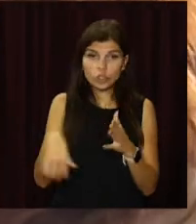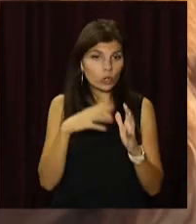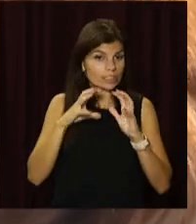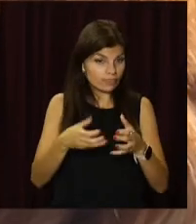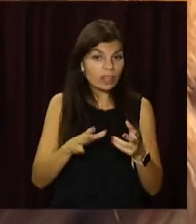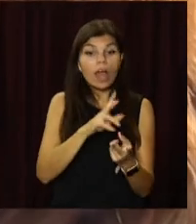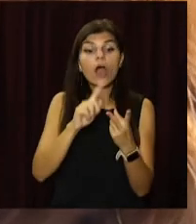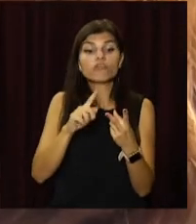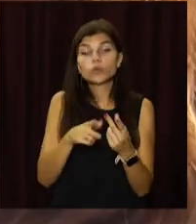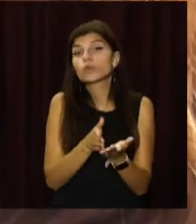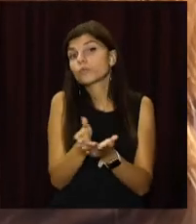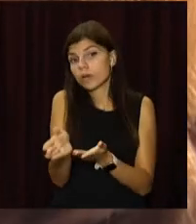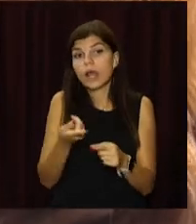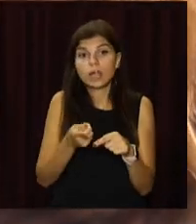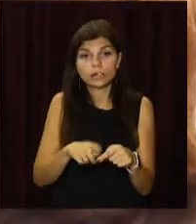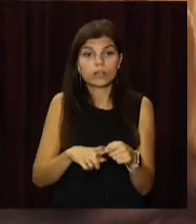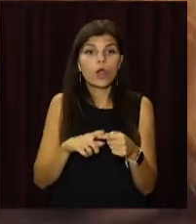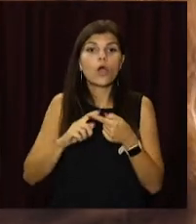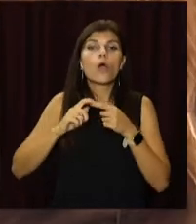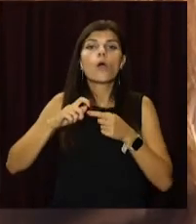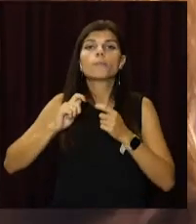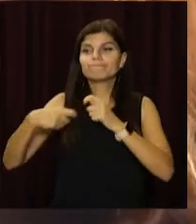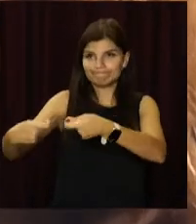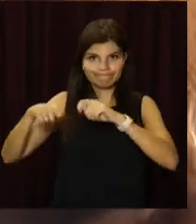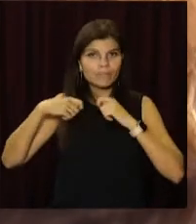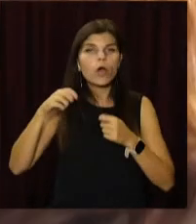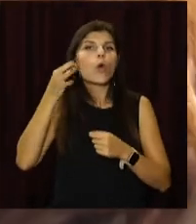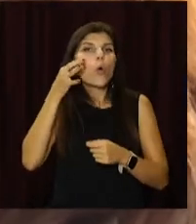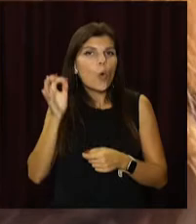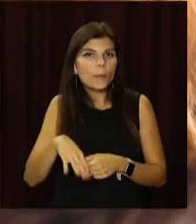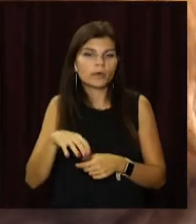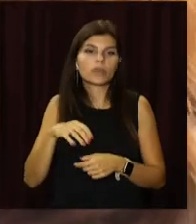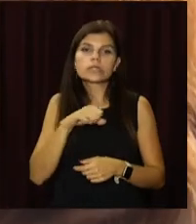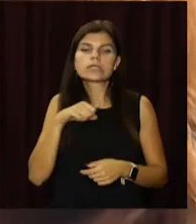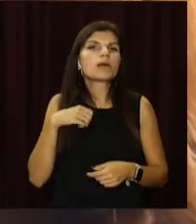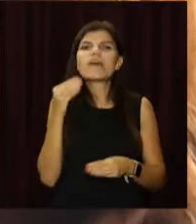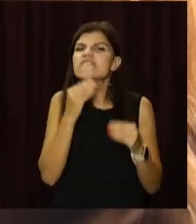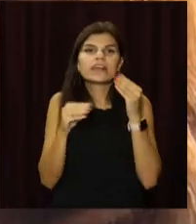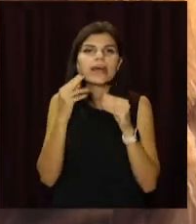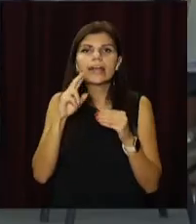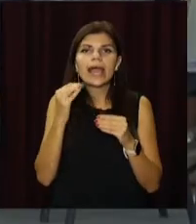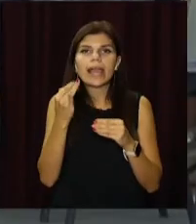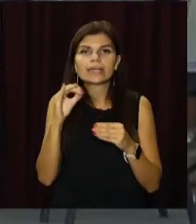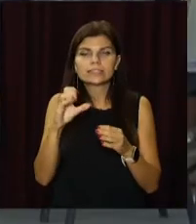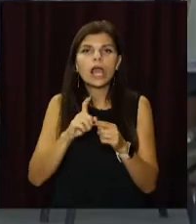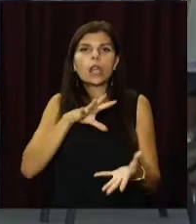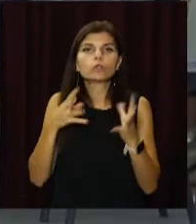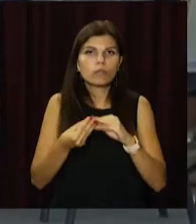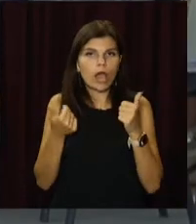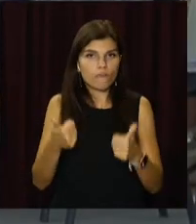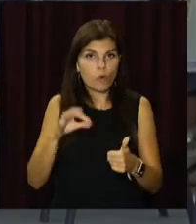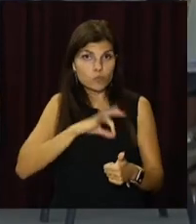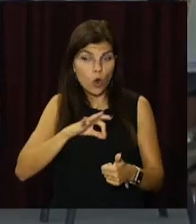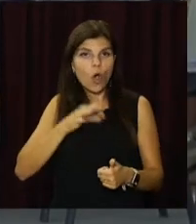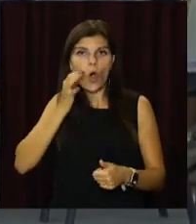І другий напрямок – це обмін корисним досвідом, самими ефективними кейсами. Ділилися досвідом